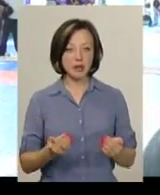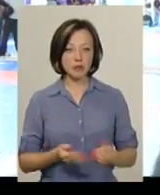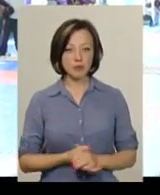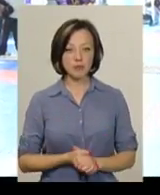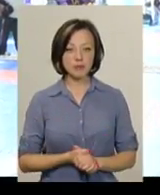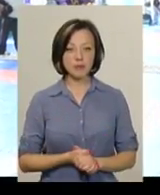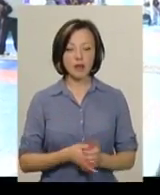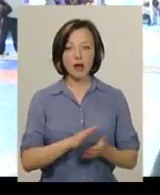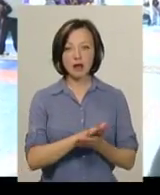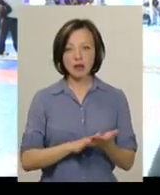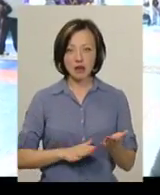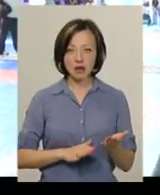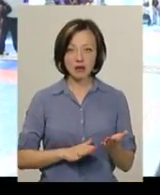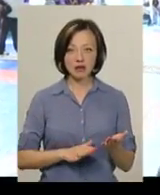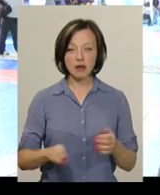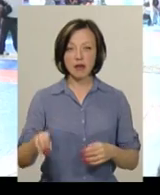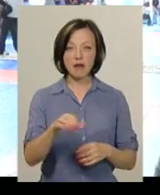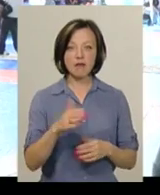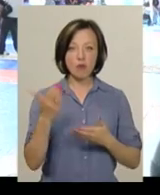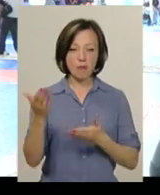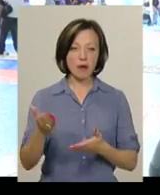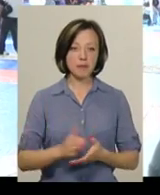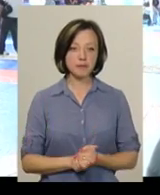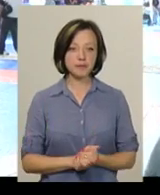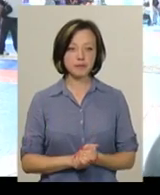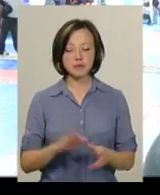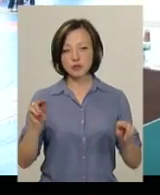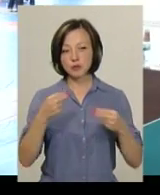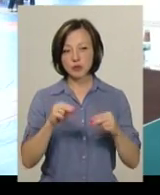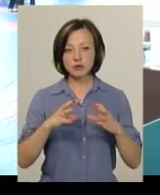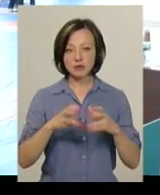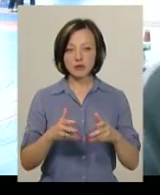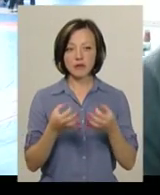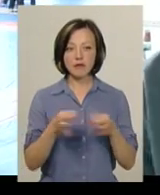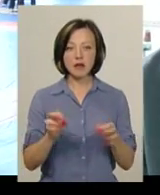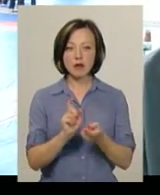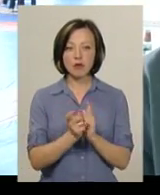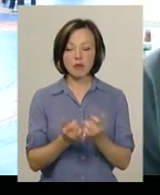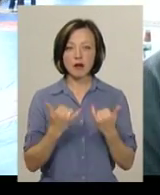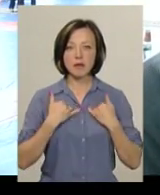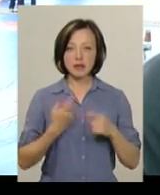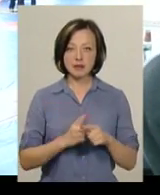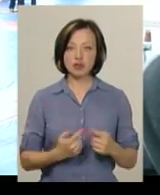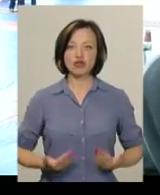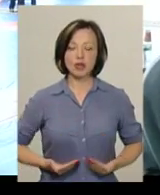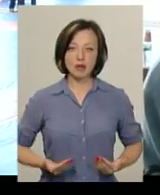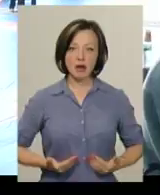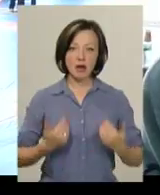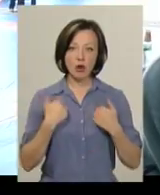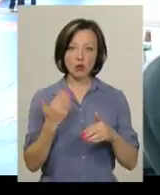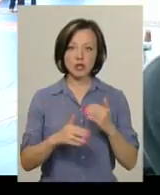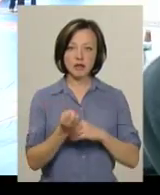А далі, далі Європа, чемпіонат міра. Вільна боротьба для мене, це життя. Я